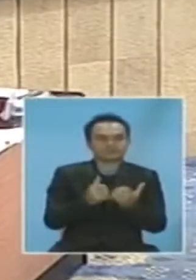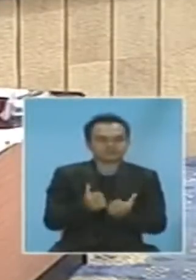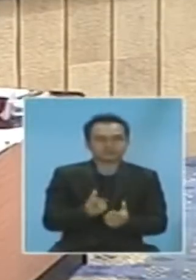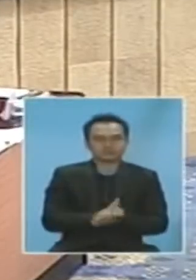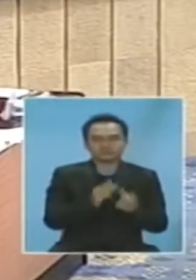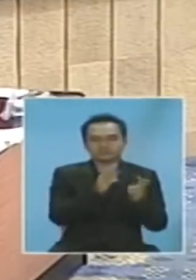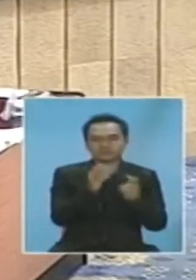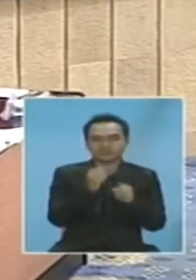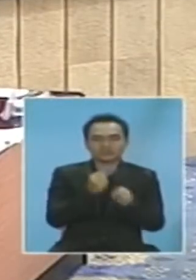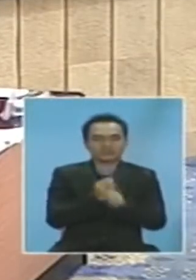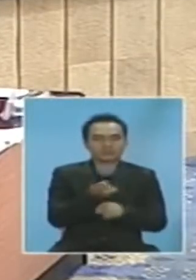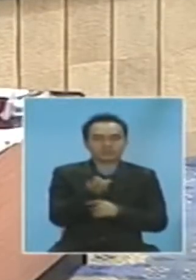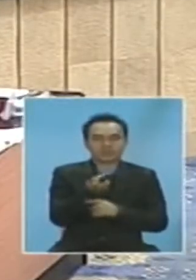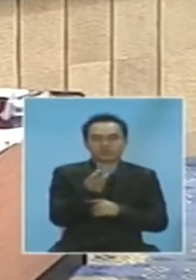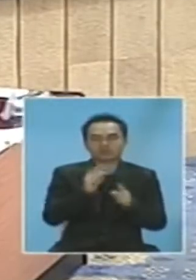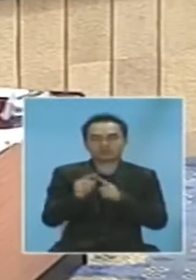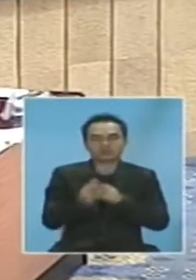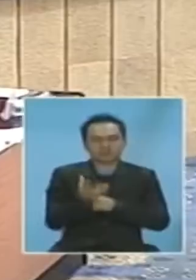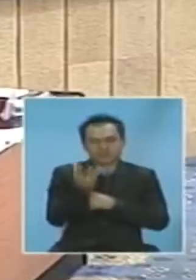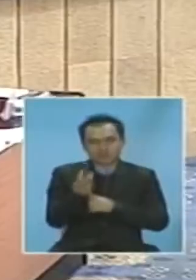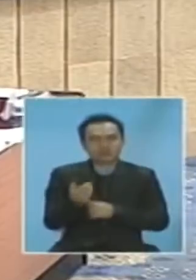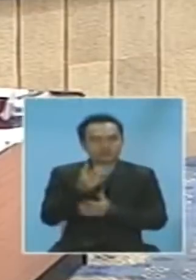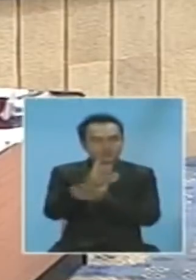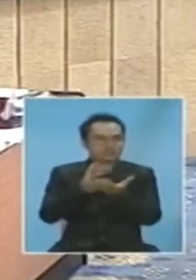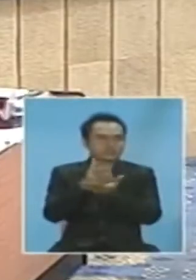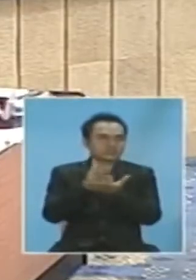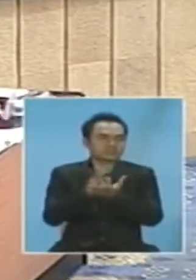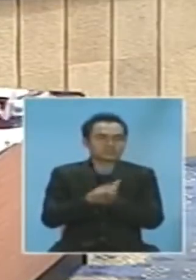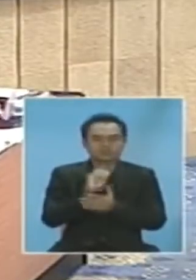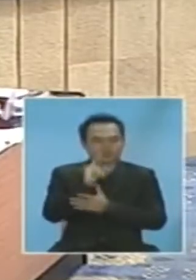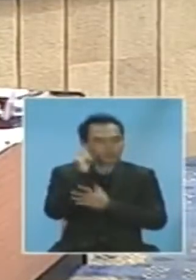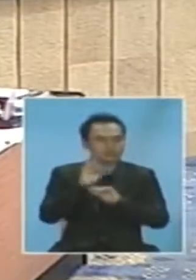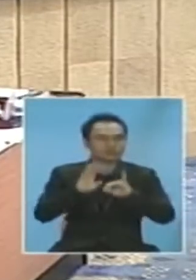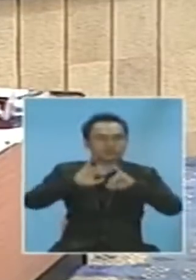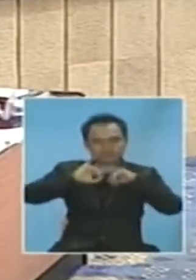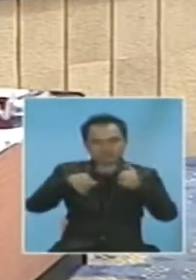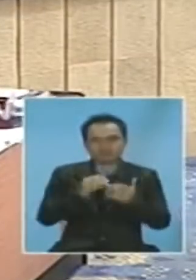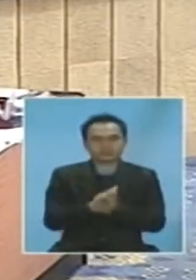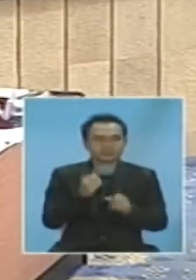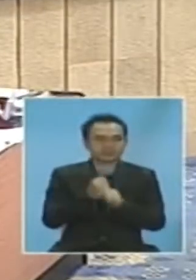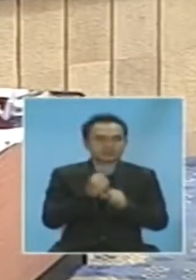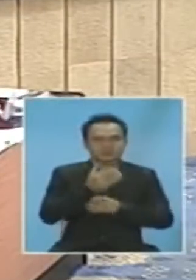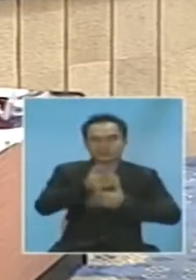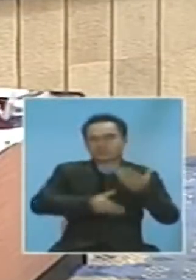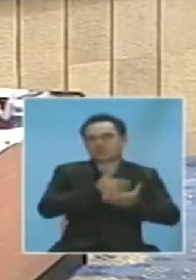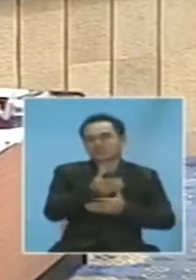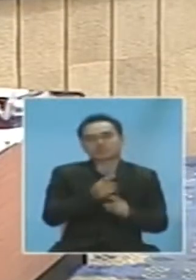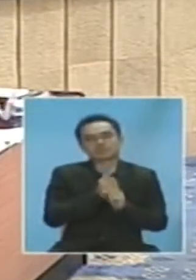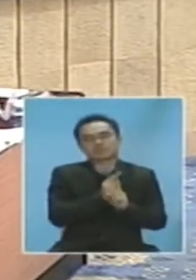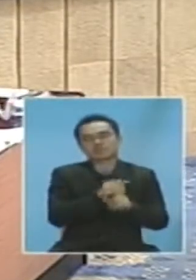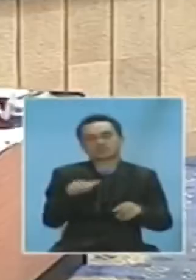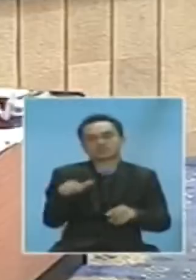นจึงมีข้าวอยู่ในตลาดอีกกว่าครึ่งหนึ่งซึ่งเอกชนสามารถที่จะค้าขายได้ตามปกติ